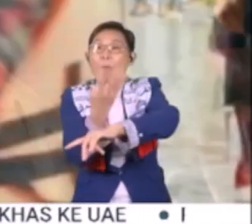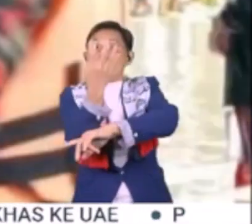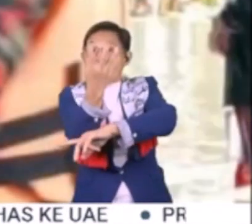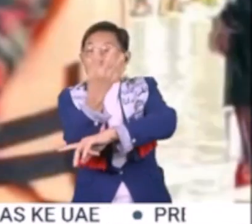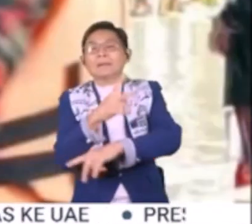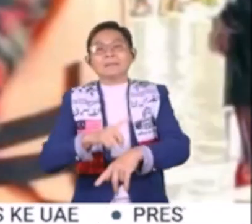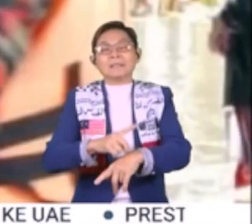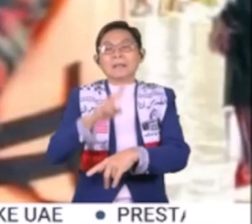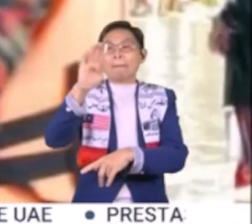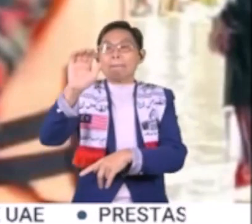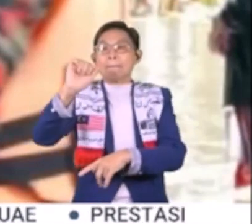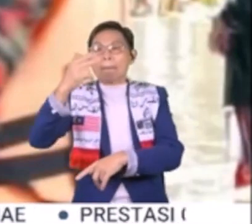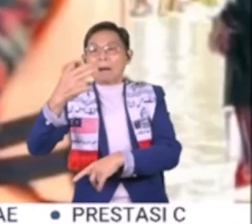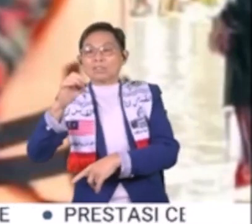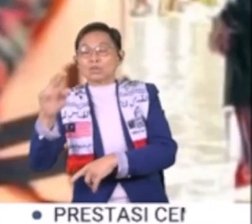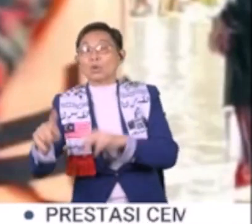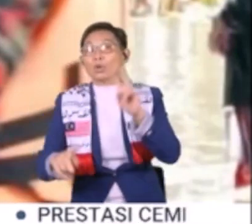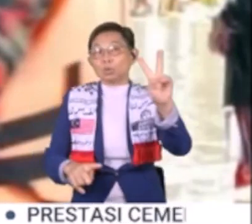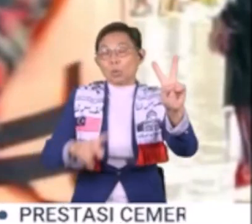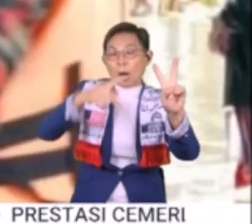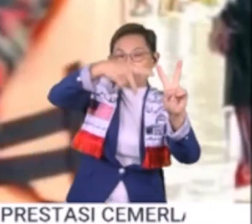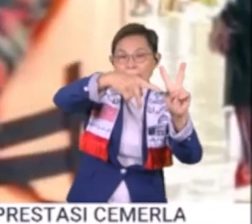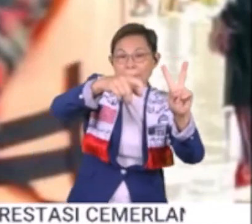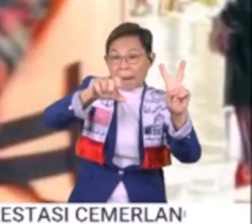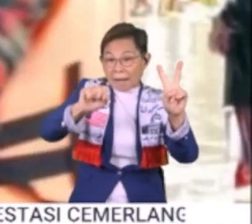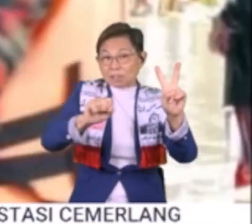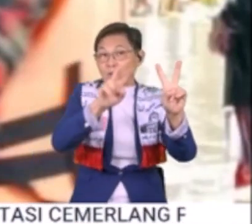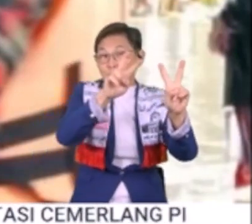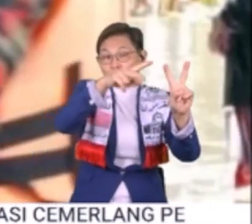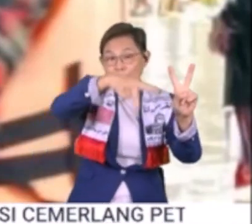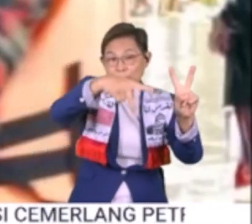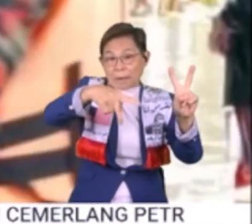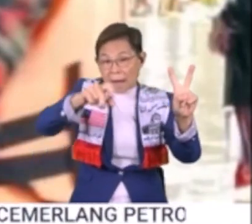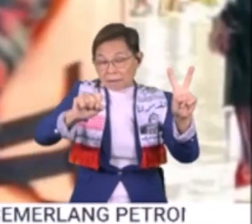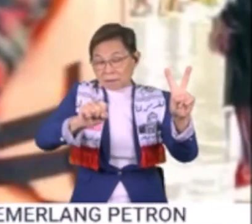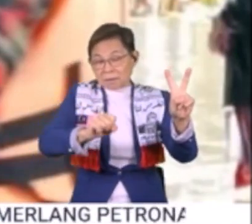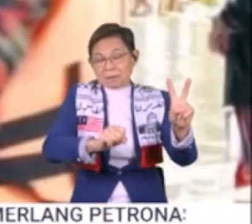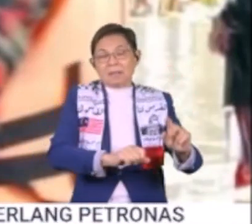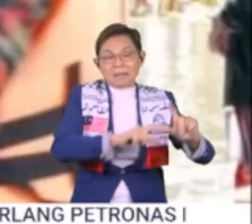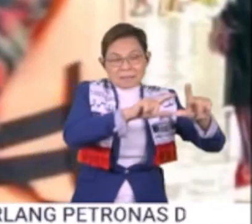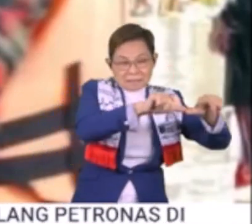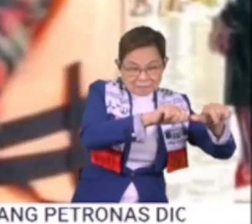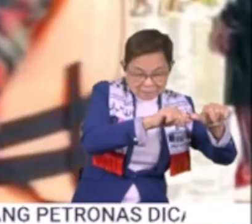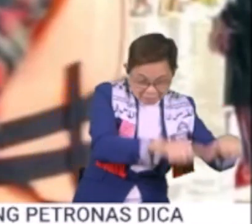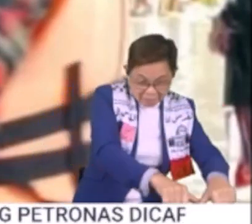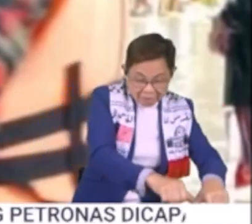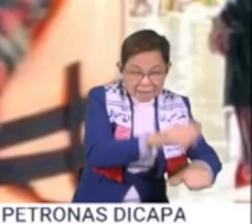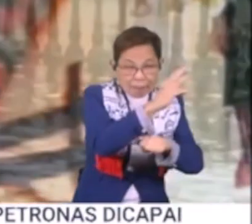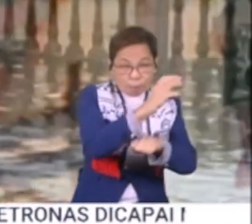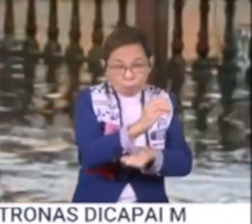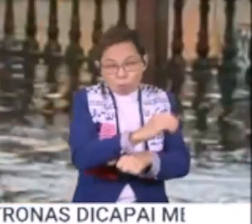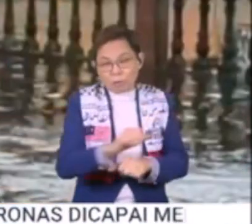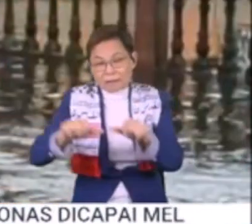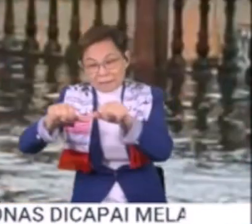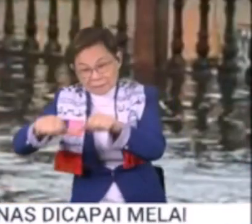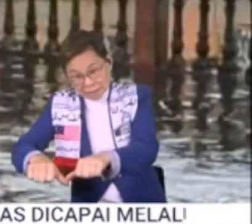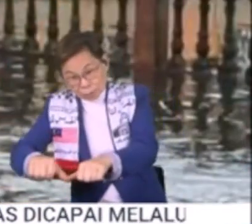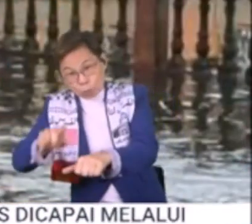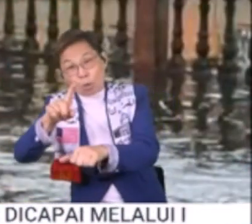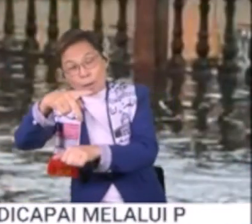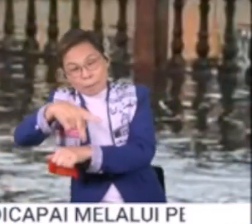Sementara itu di bacuk dua ppssk Jelawat dan SMK BRIS Pancor masih masih menempatkan 60 dan 107